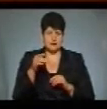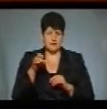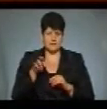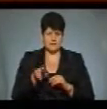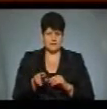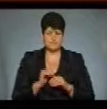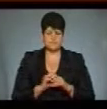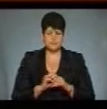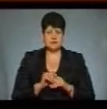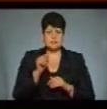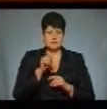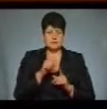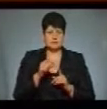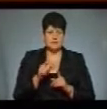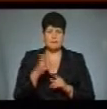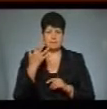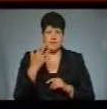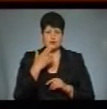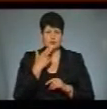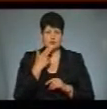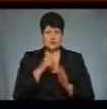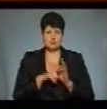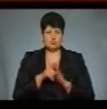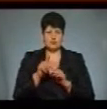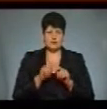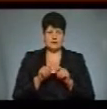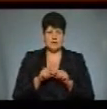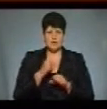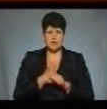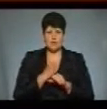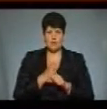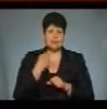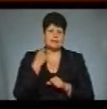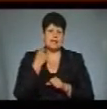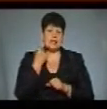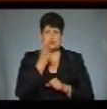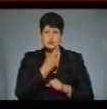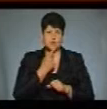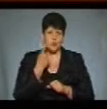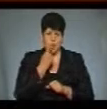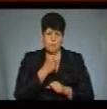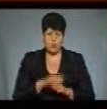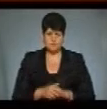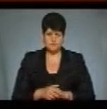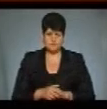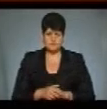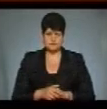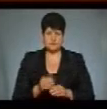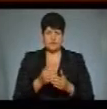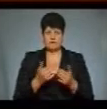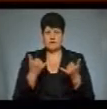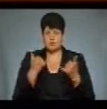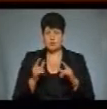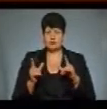Юрій Шайнюк. За його словами, 5 червня розпочнуть перевіряти роботи з англійської мови. Відсьогодні проїзд